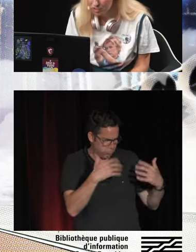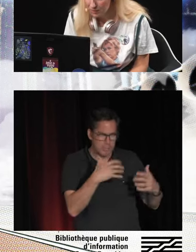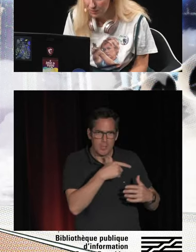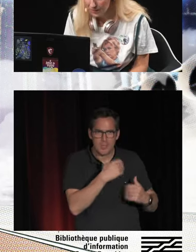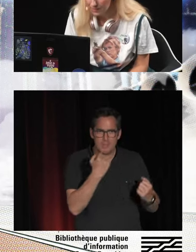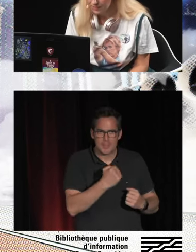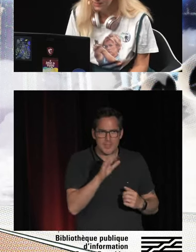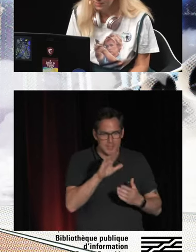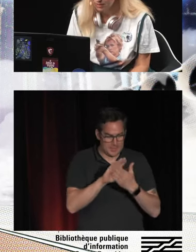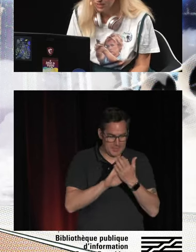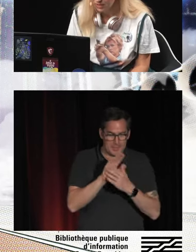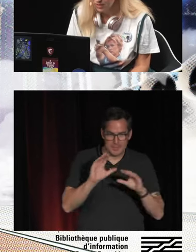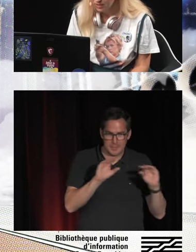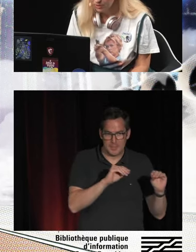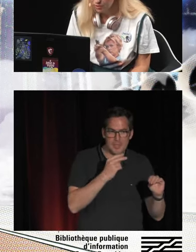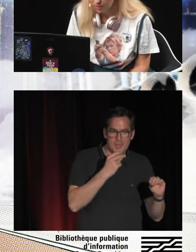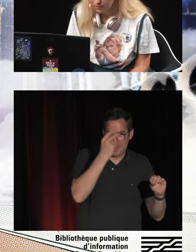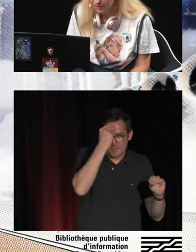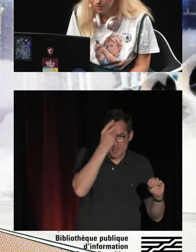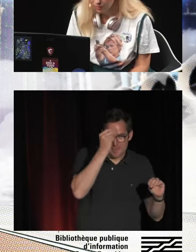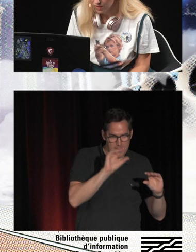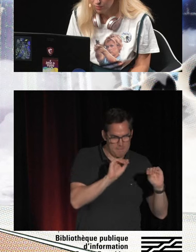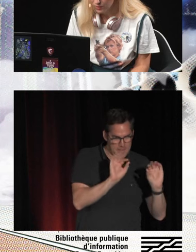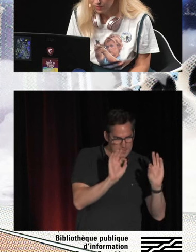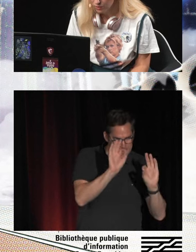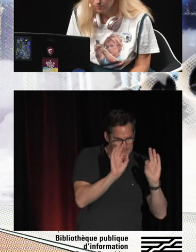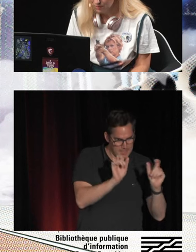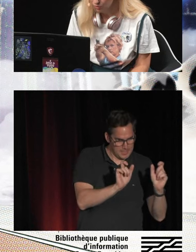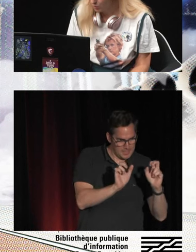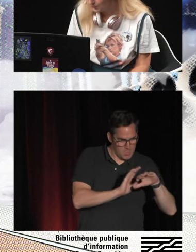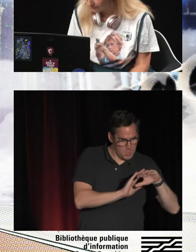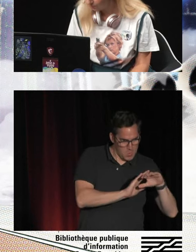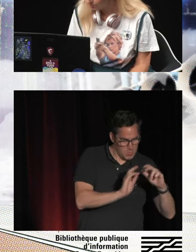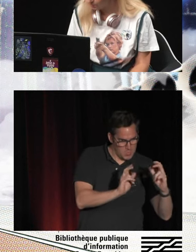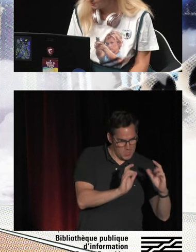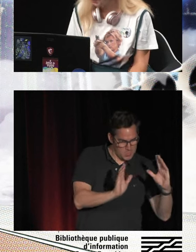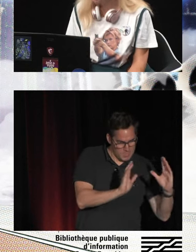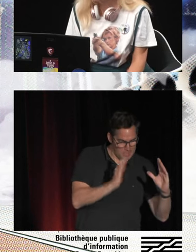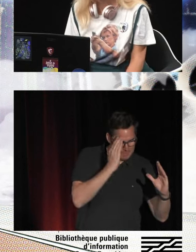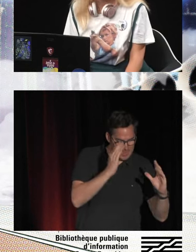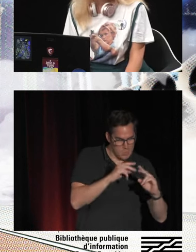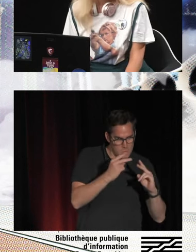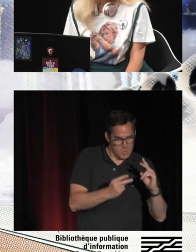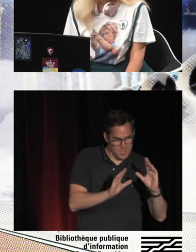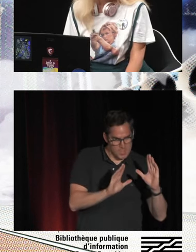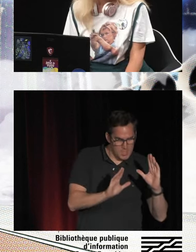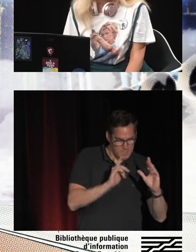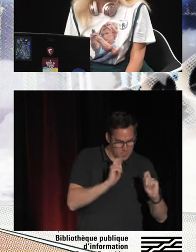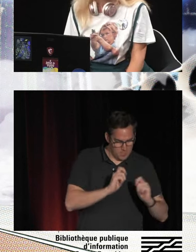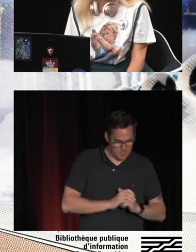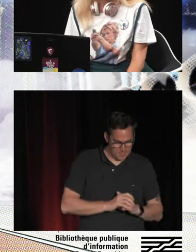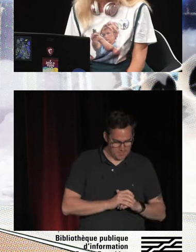Alors attends, j'ai mal mis Tintin, il va falloir se remettre un poil plus à gauche, mais pas trop, sinon on tombe.